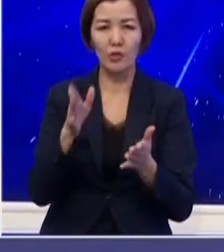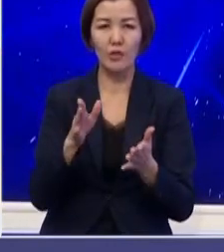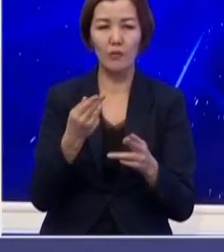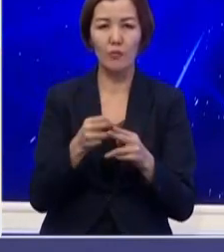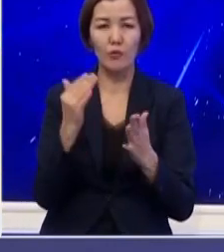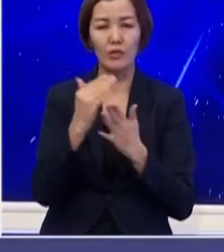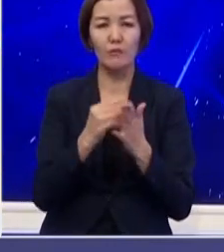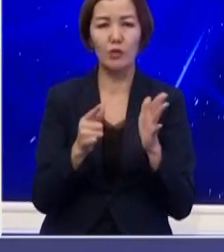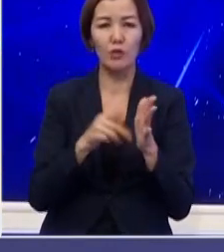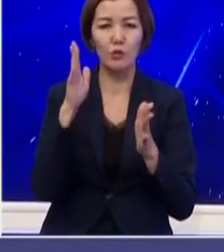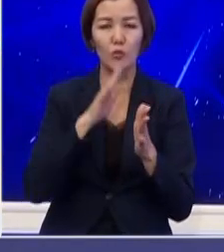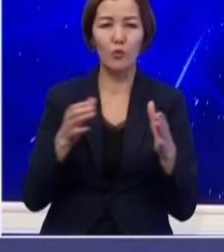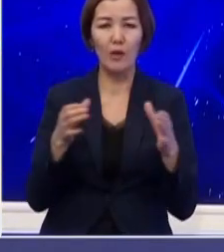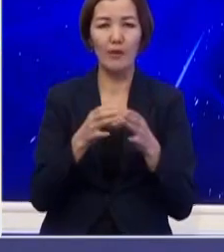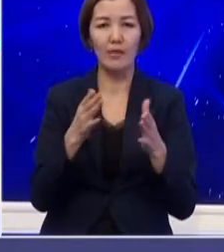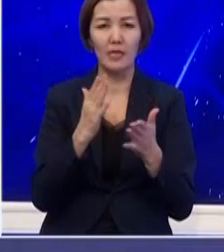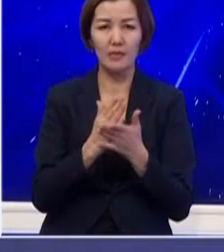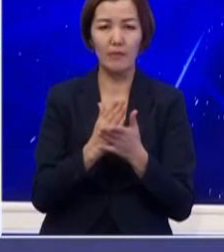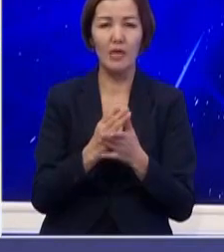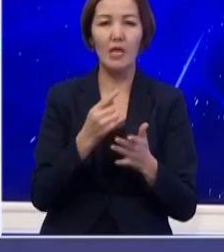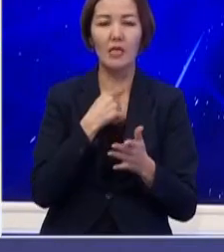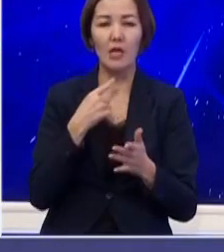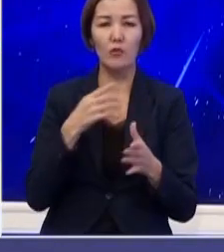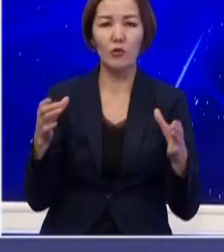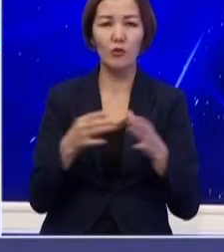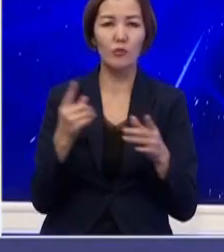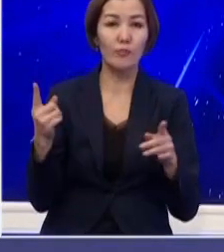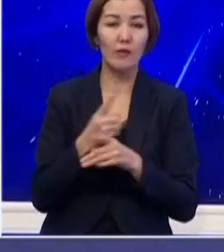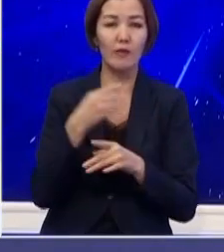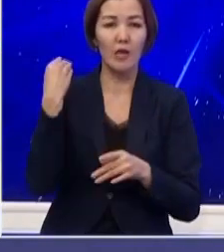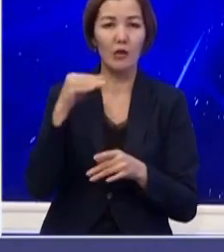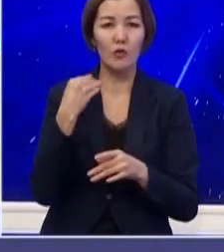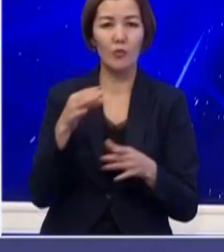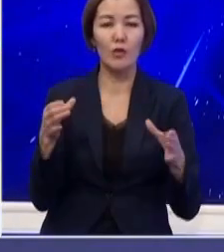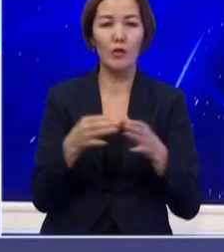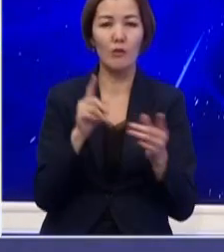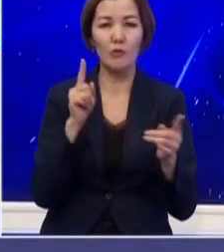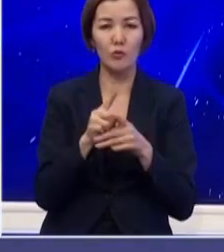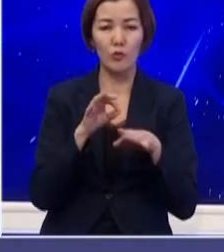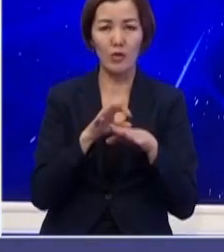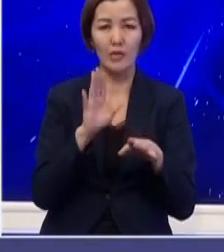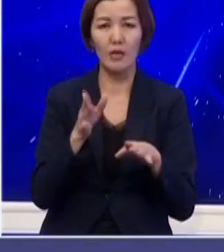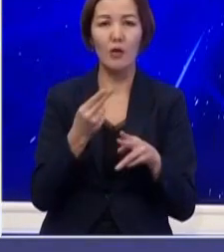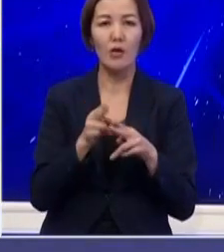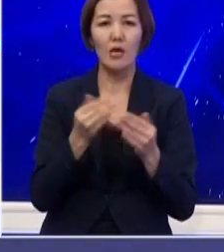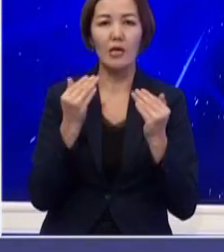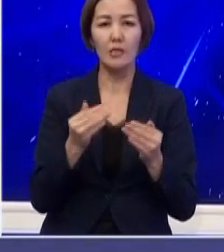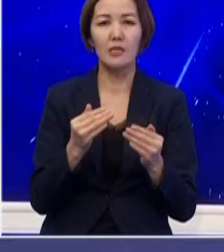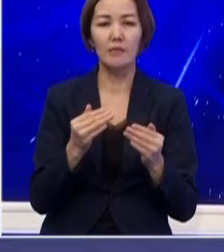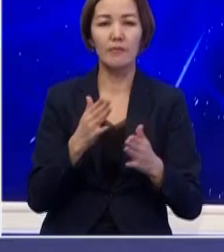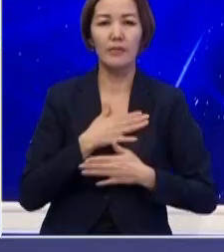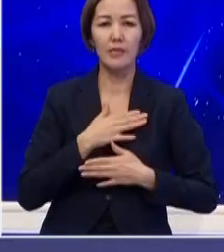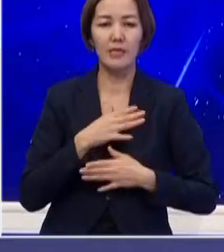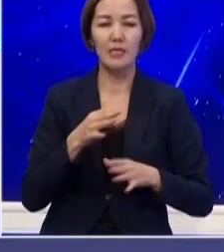болады. Бұл тізімде Жетісу командасы да бар. Талдықорғандық ұжым алғашқы турда ақтөбелік аяқ допшылармен жолығады. Қазір бұл